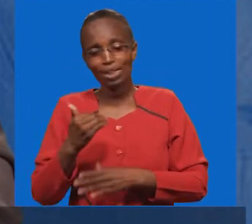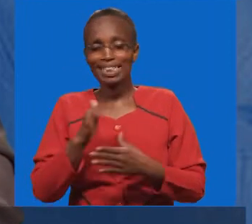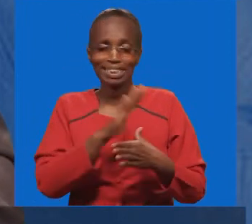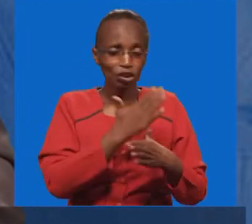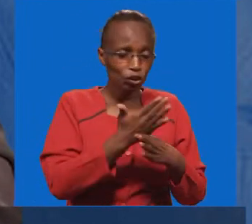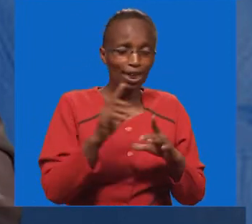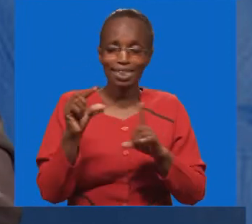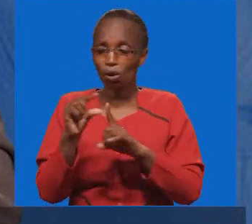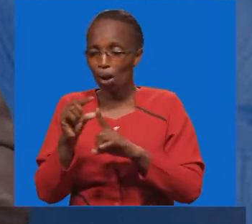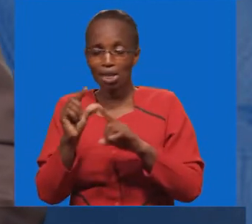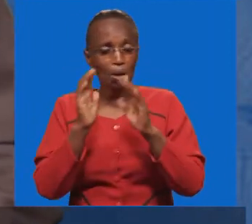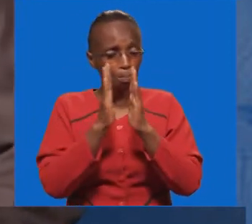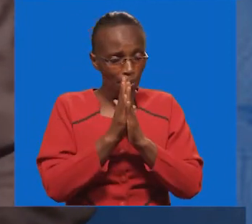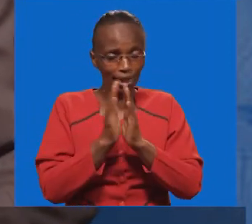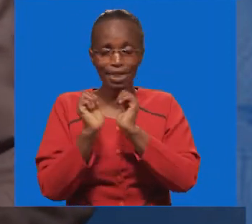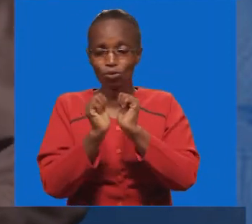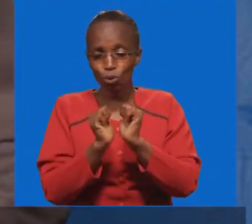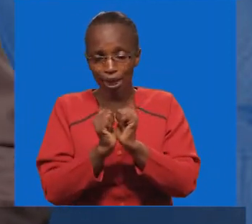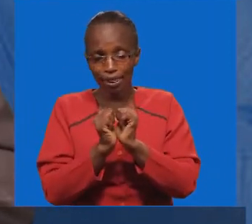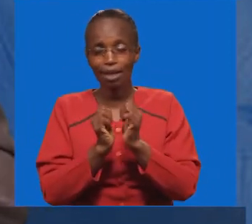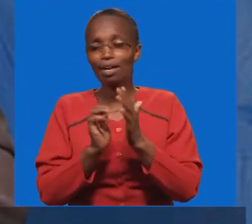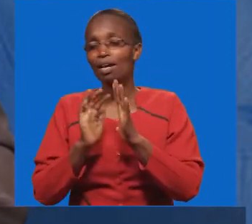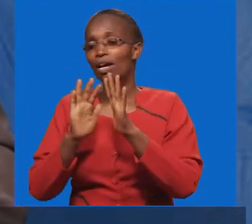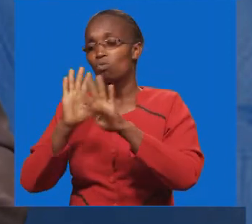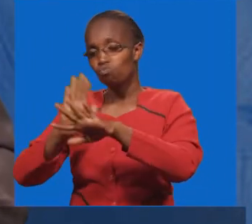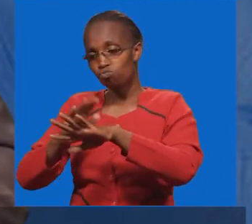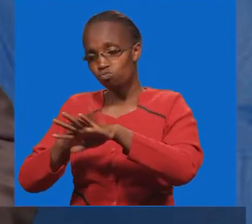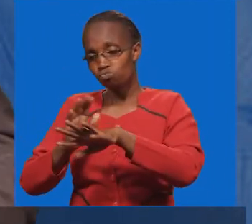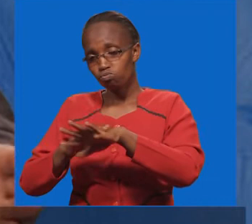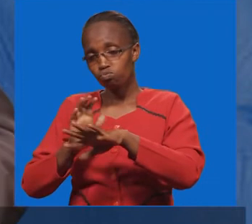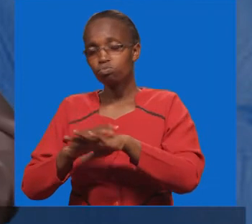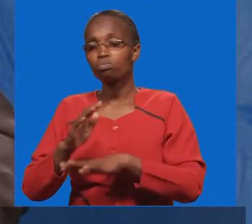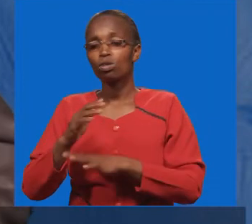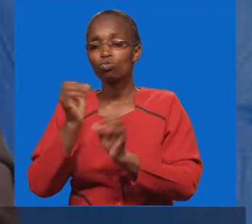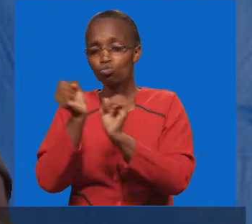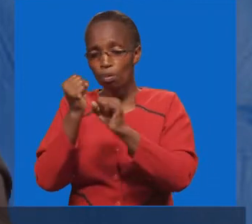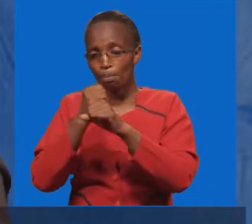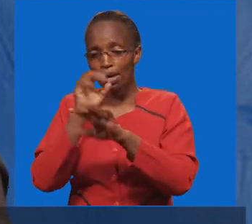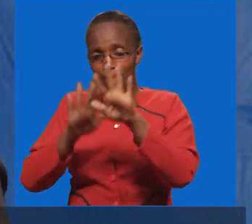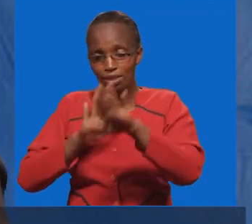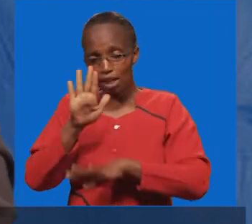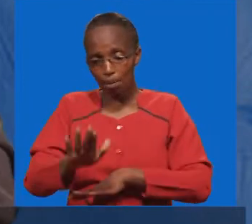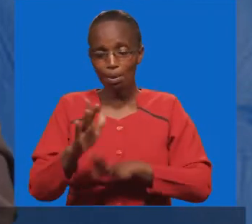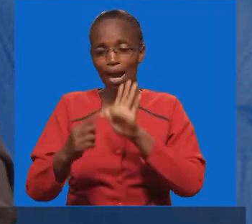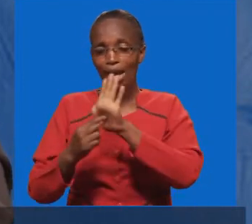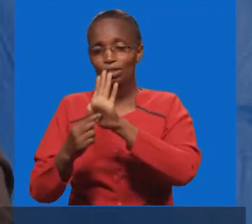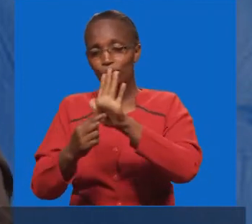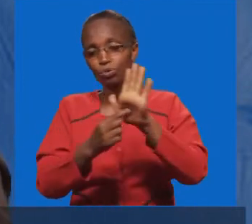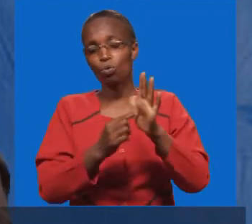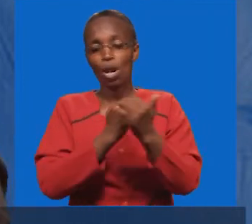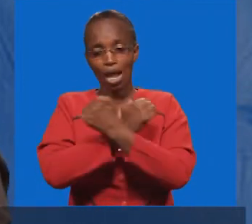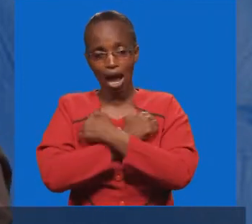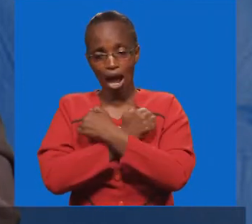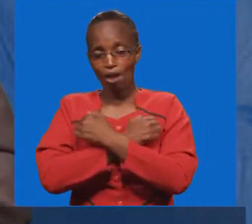chakula? Ni lini ulioshiriki na mayatima kwa kusoma neno ama kwa kuomba pamoja na wao? Ni vizuri kuchukua